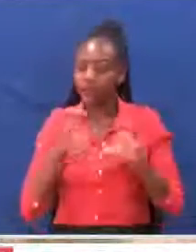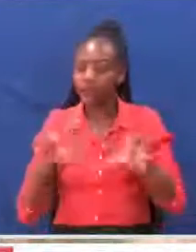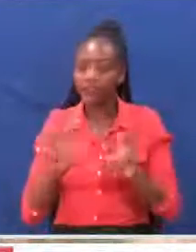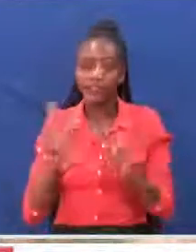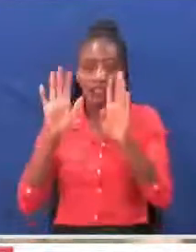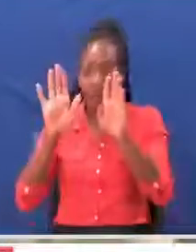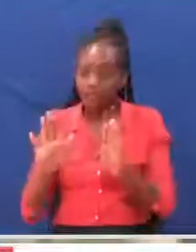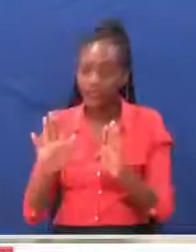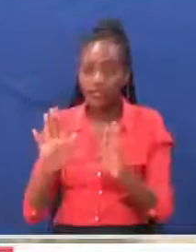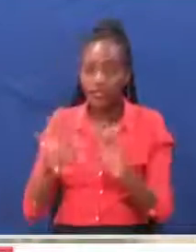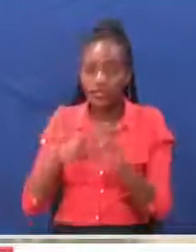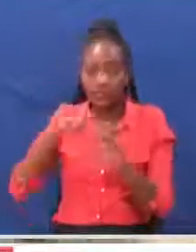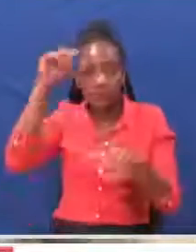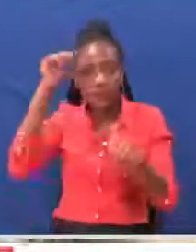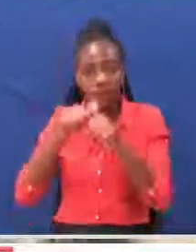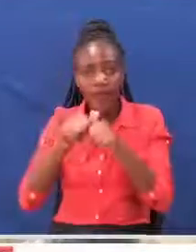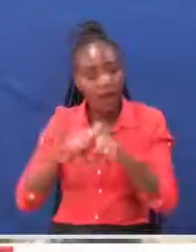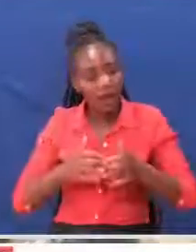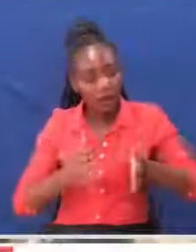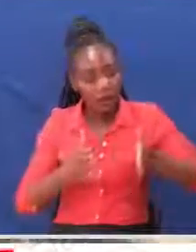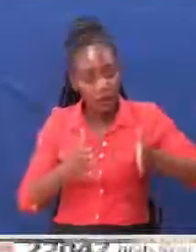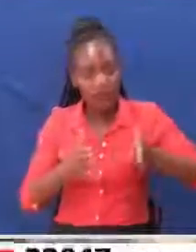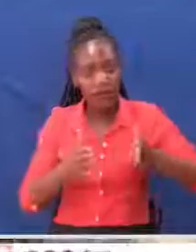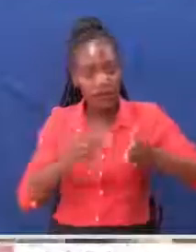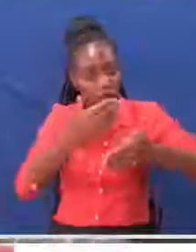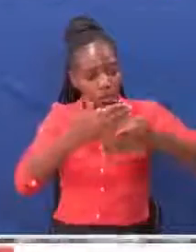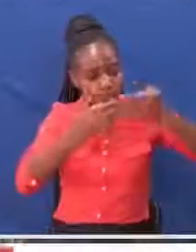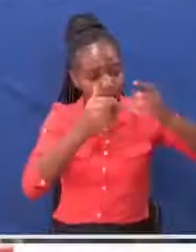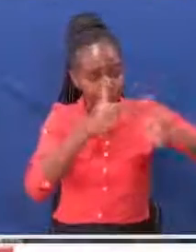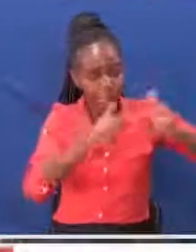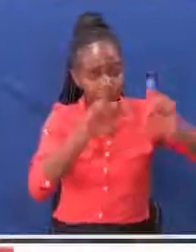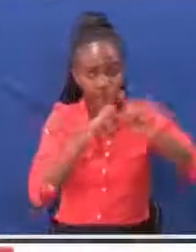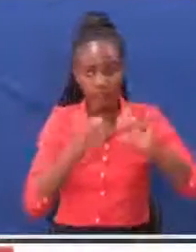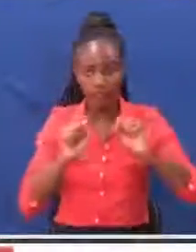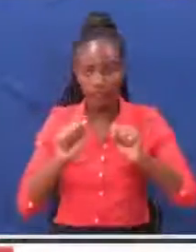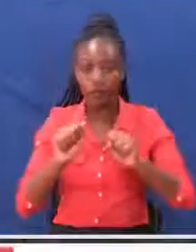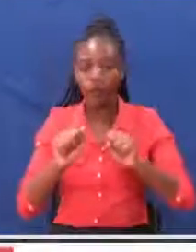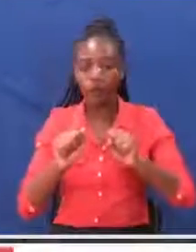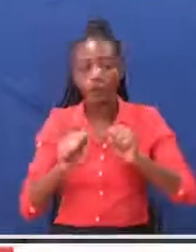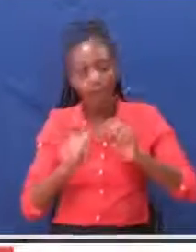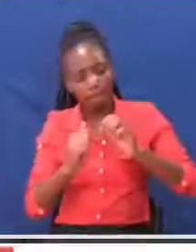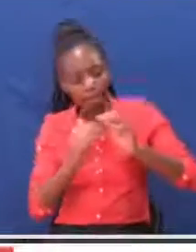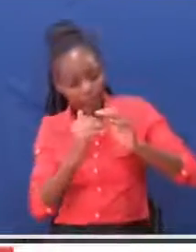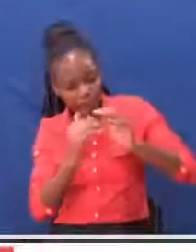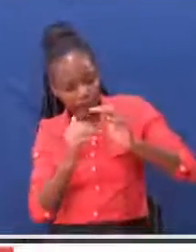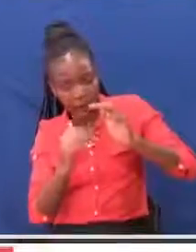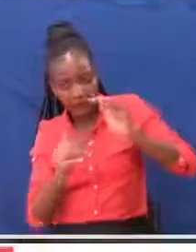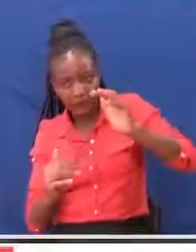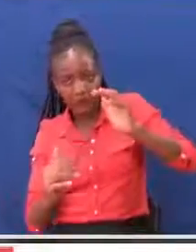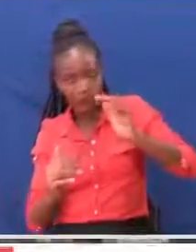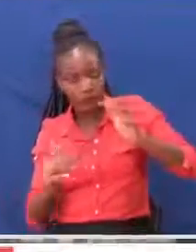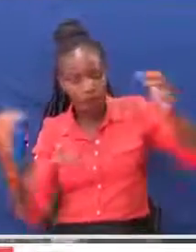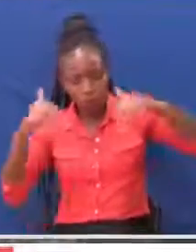sana. Ukumbuka ya kwamba barabara ya Swam sasa iko inatengenezwa, pia itaweza kudecongest ile soko ya